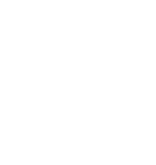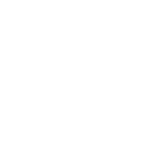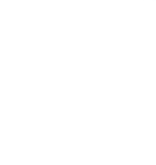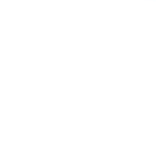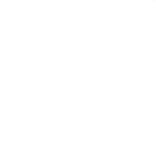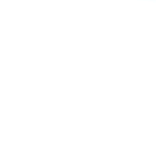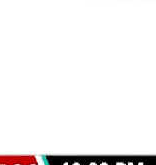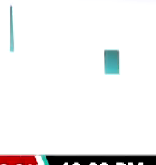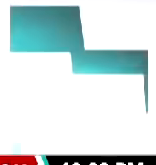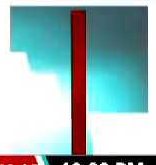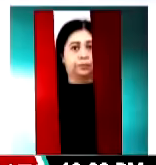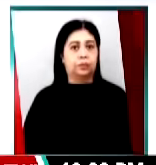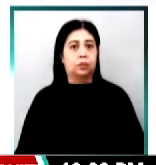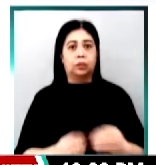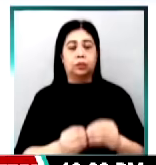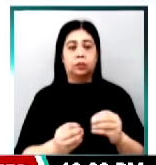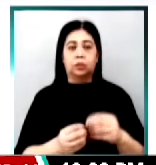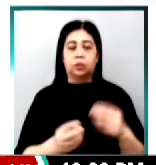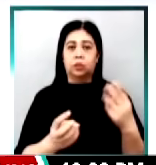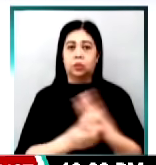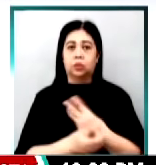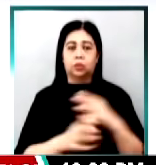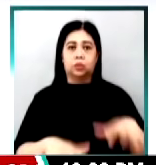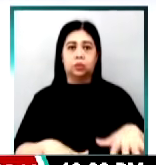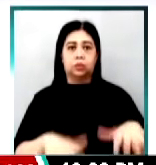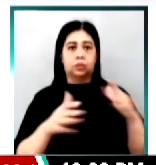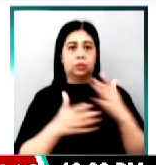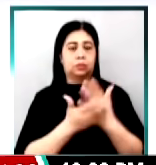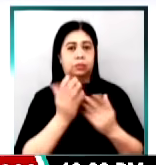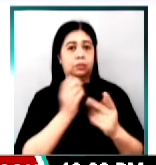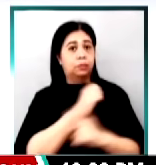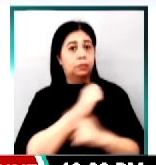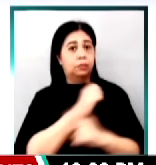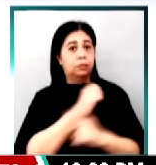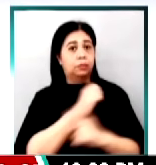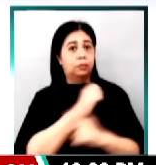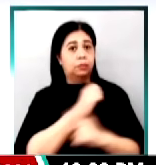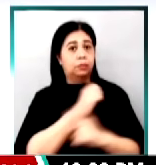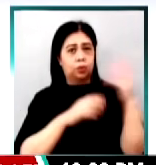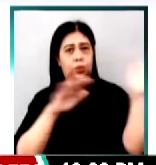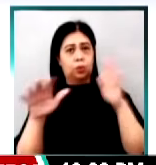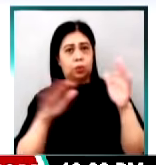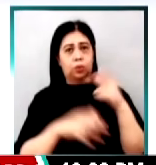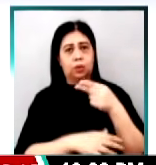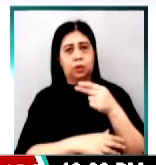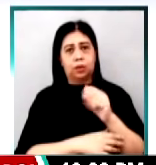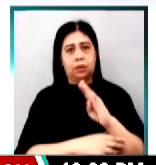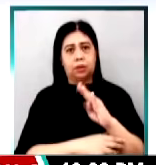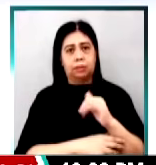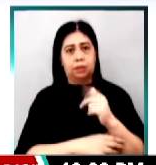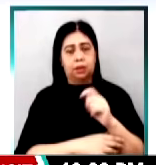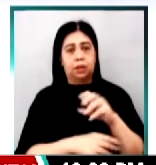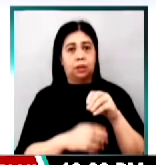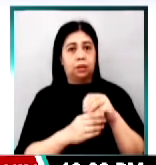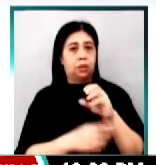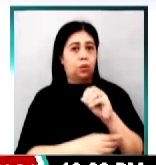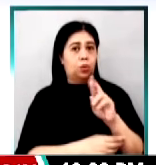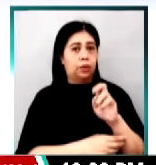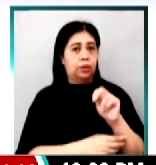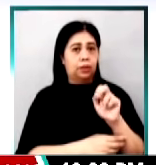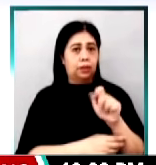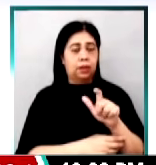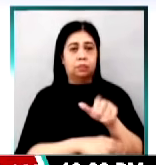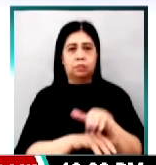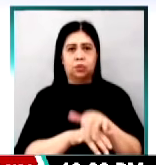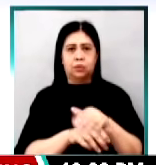Mas tumindi pang mga pagbaha sa ilang probinsya dahil sa hanging habagat. Sa Oriental Mindoro, pahirapan ang pag-rescue sa mga natrap